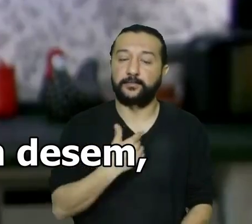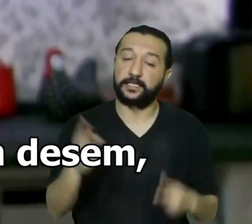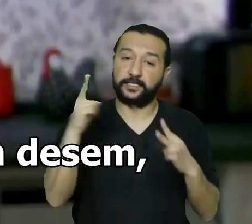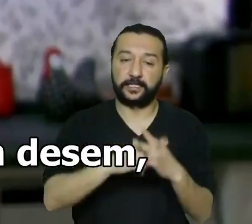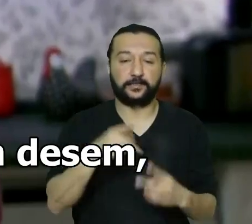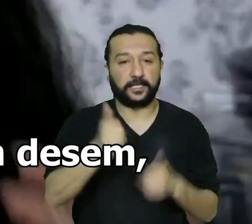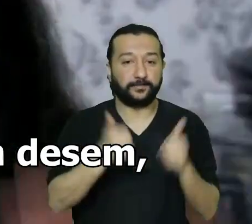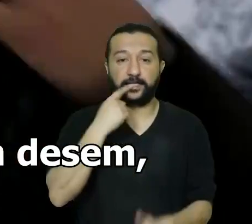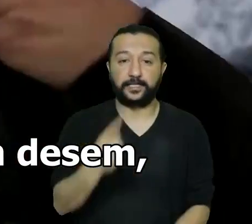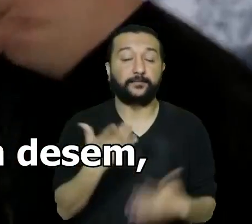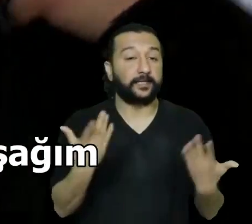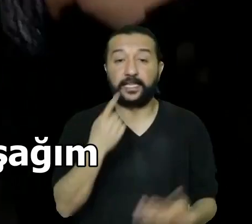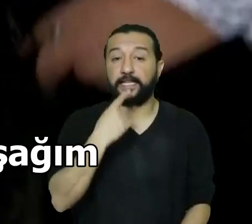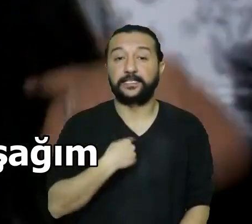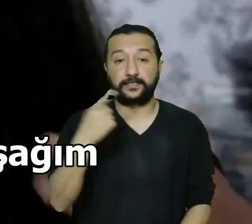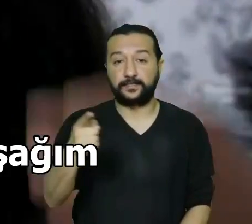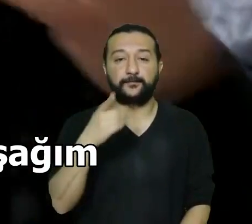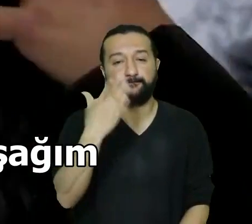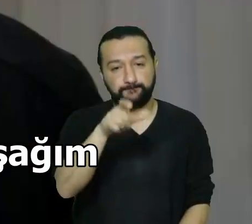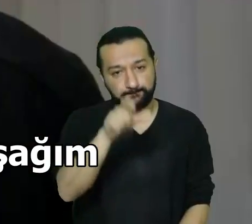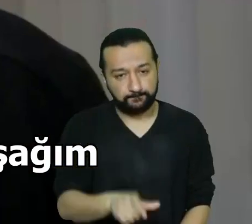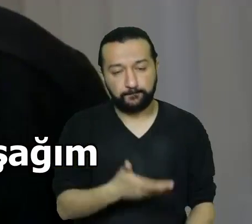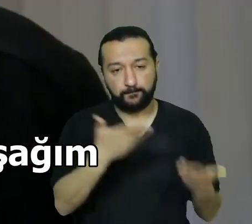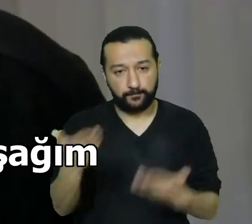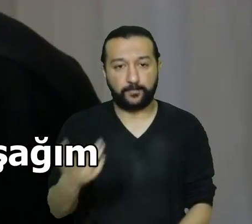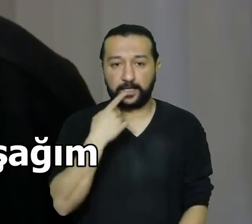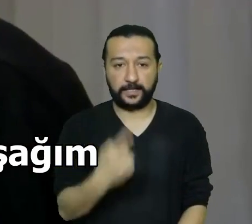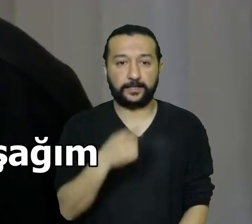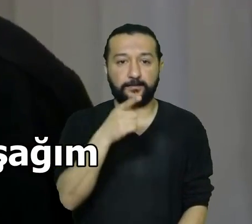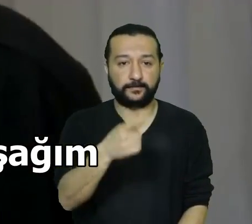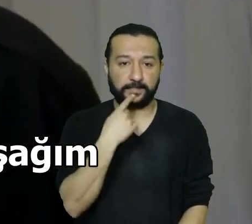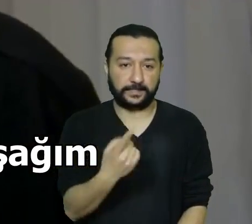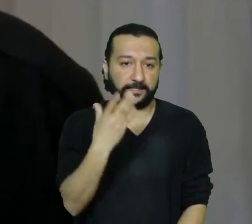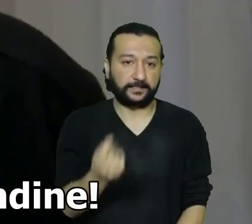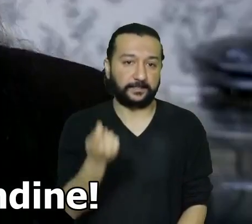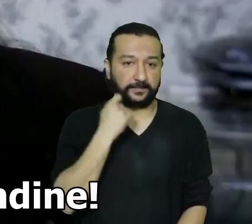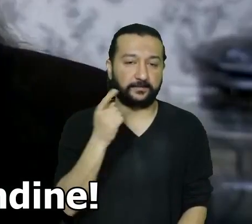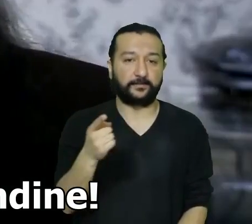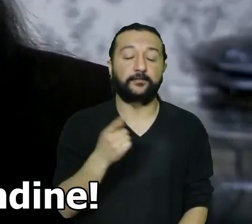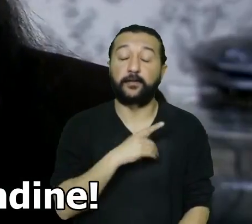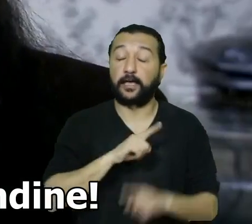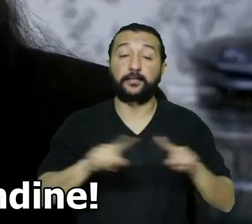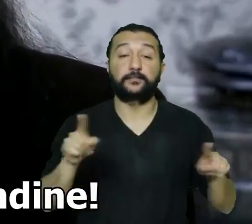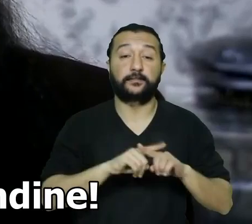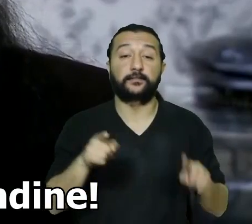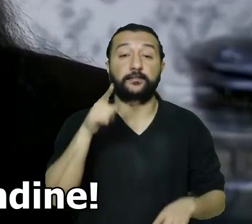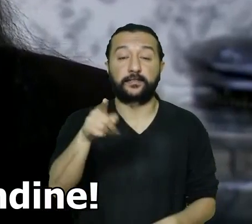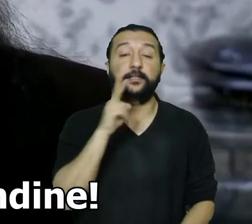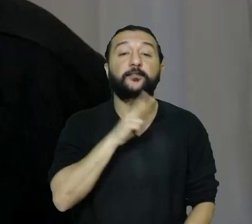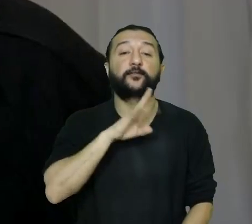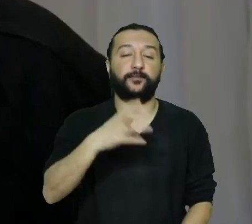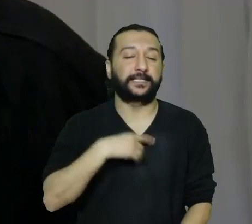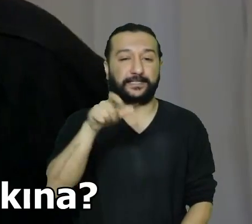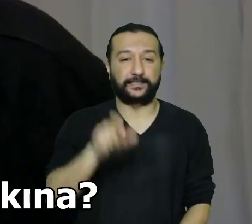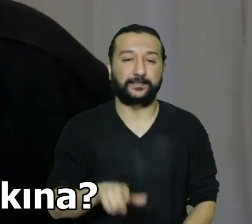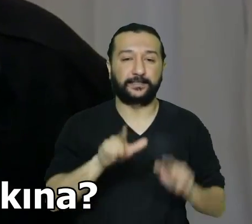bir dene türkü söylesem desem ne diyecek bana? Uy tabii söyleyebilirsin, ha uşağım, uay haçen daha uy diyecek. Aman insana güldürme